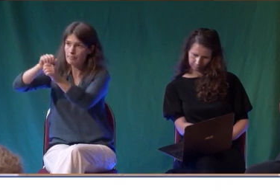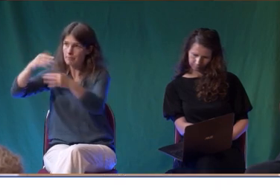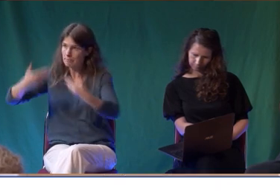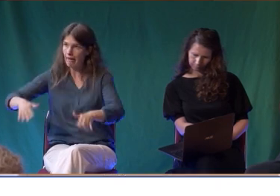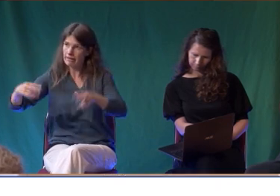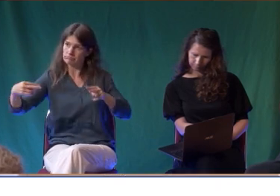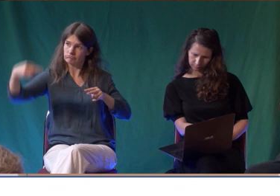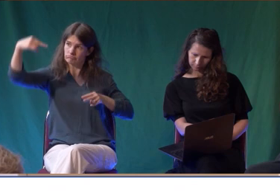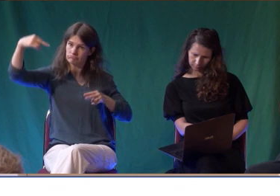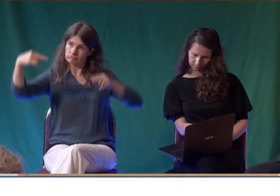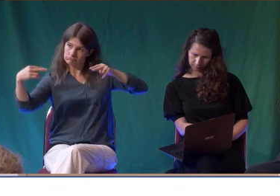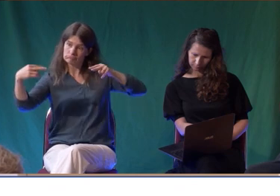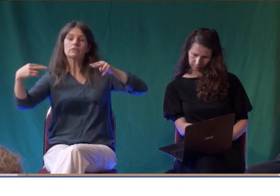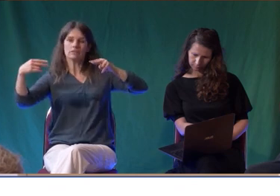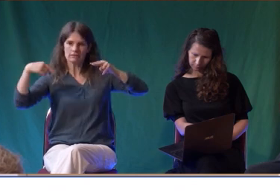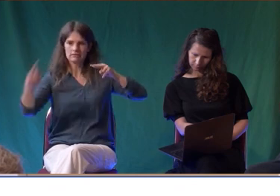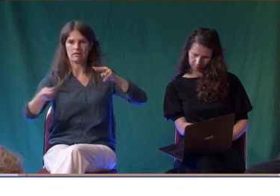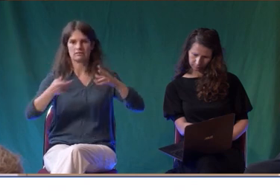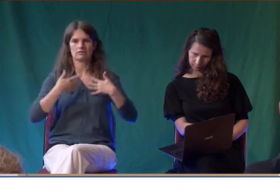wir uns auf den nächsten Fachtag freuen